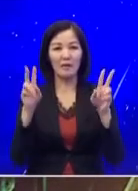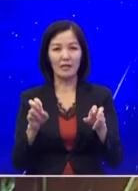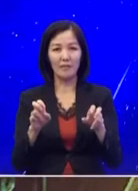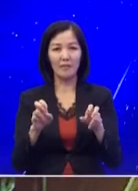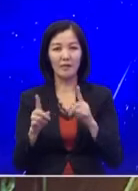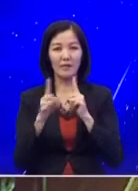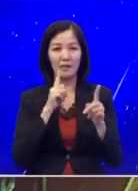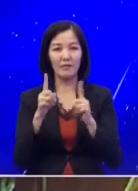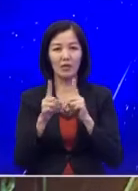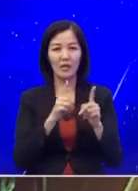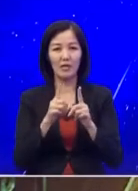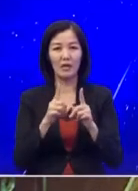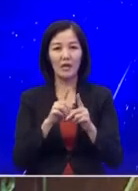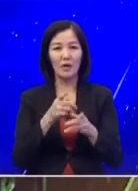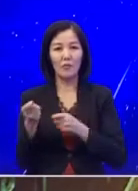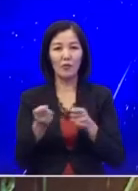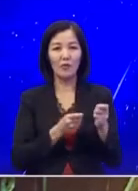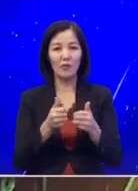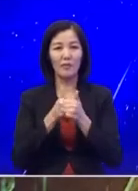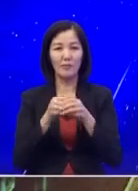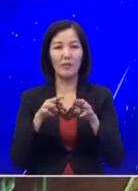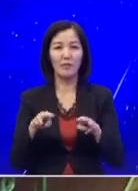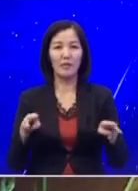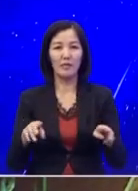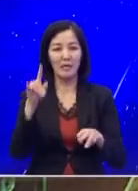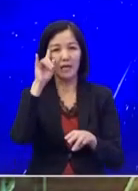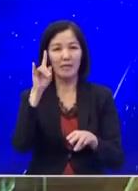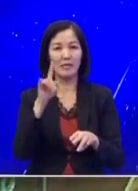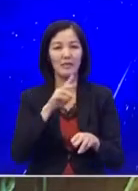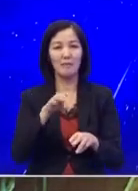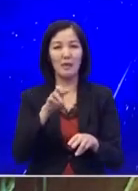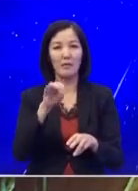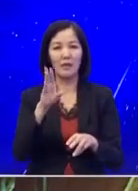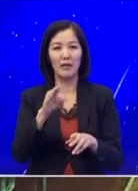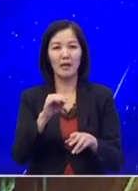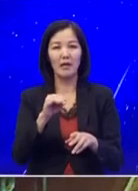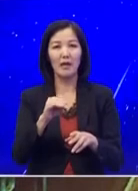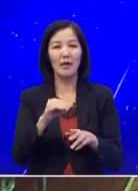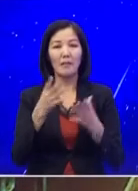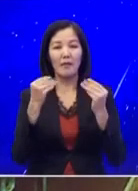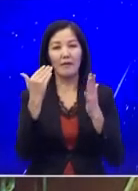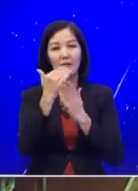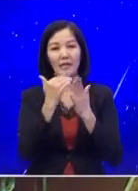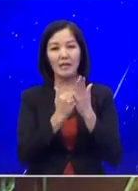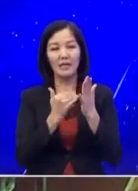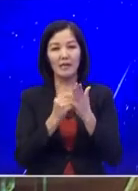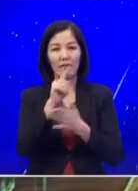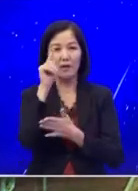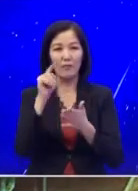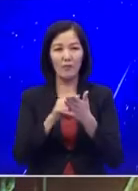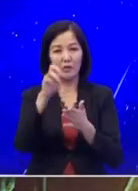правительственном селекторном совещании под руководством премьер-министра Республики Казахстан Аскар Мамина. Повесткой дня также стали